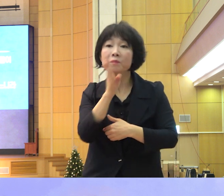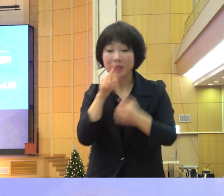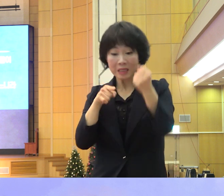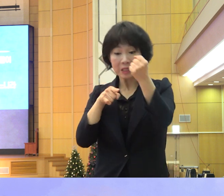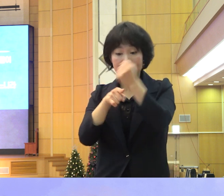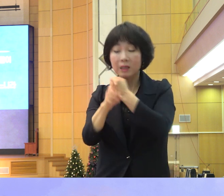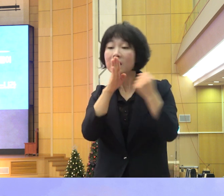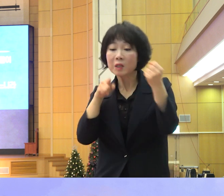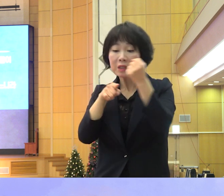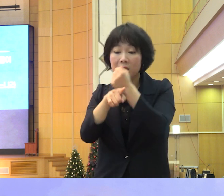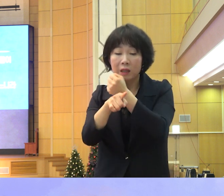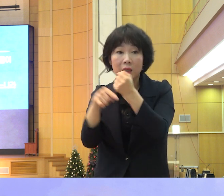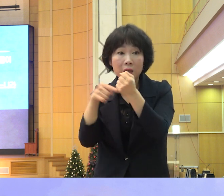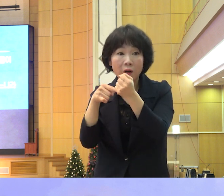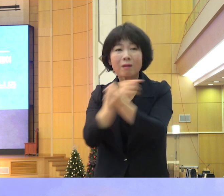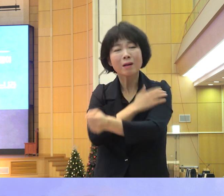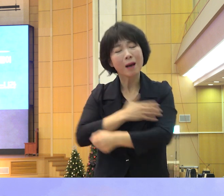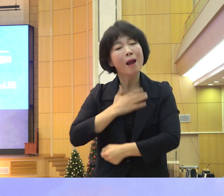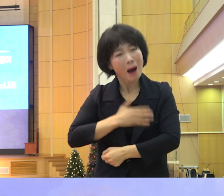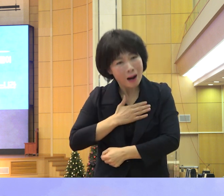데 이르기를 원하시네요.